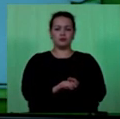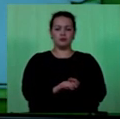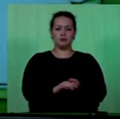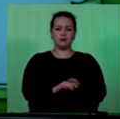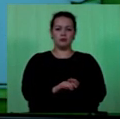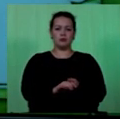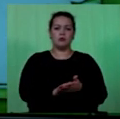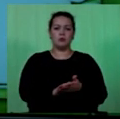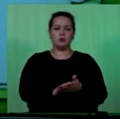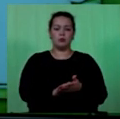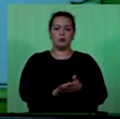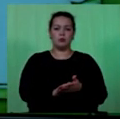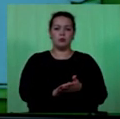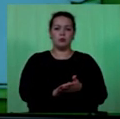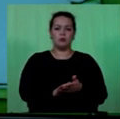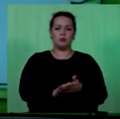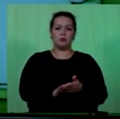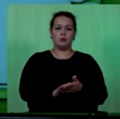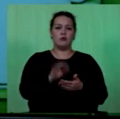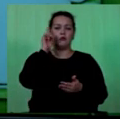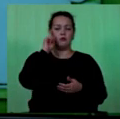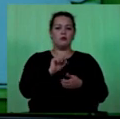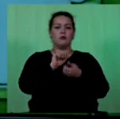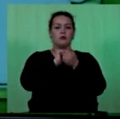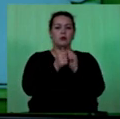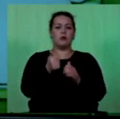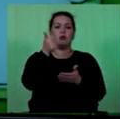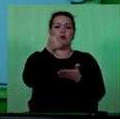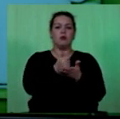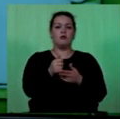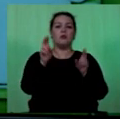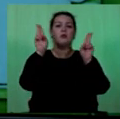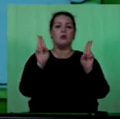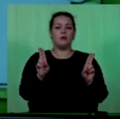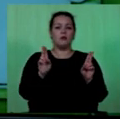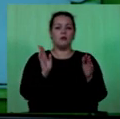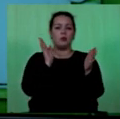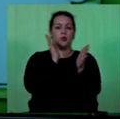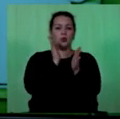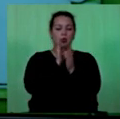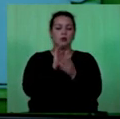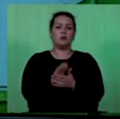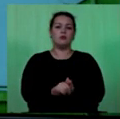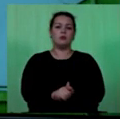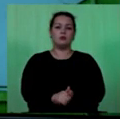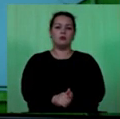предотвратить. Итак, ребятки, давайте запомним главные правила природы.